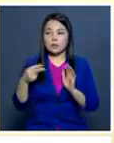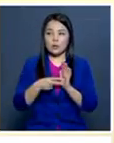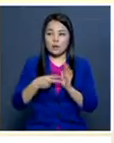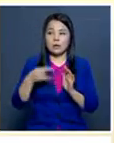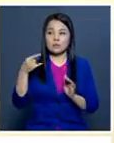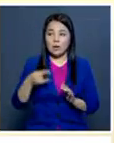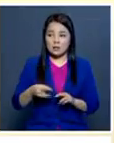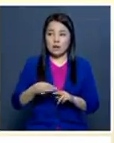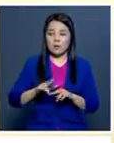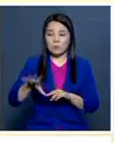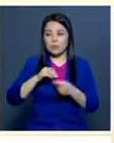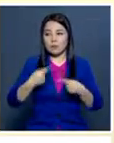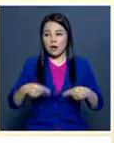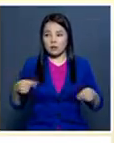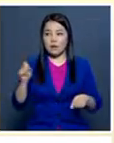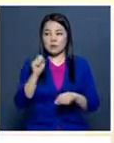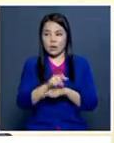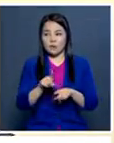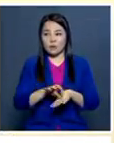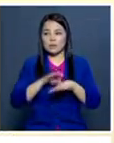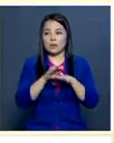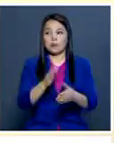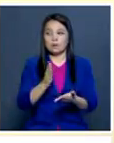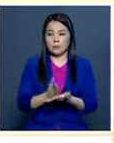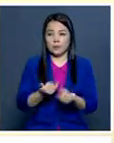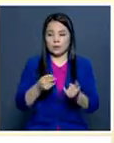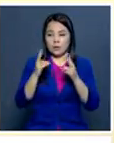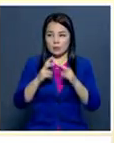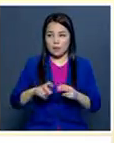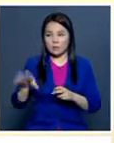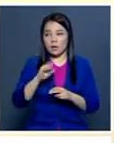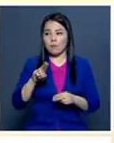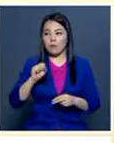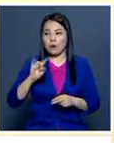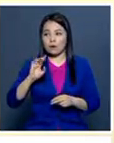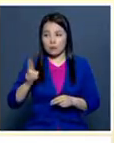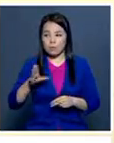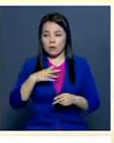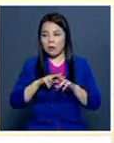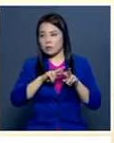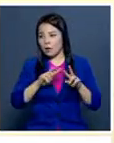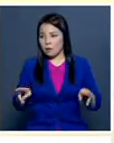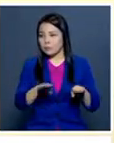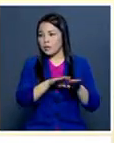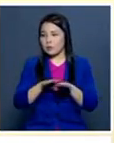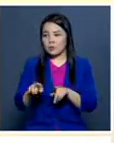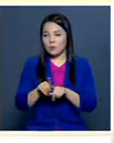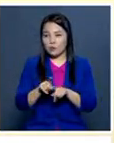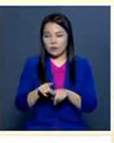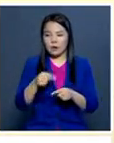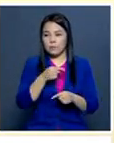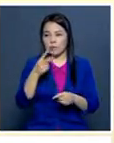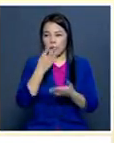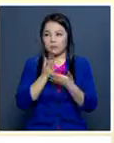болды. Олар әр таксопарктың тапсырысына сәйкес жүргізілді. Міне осы фактінің өзі тарифтің бірыңғай екендігін теріске шығарады.